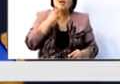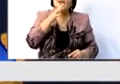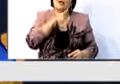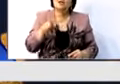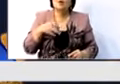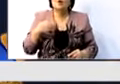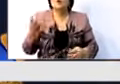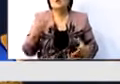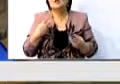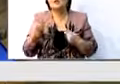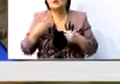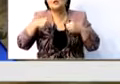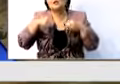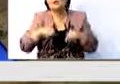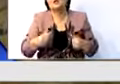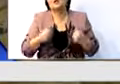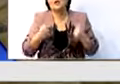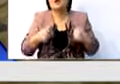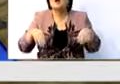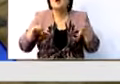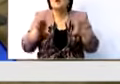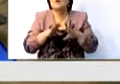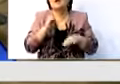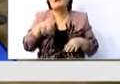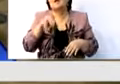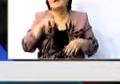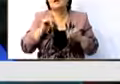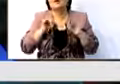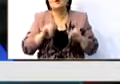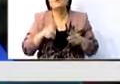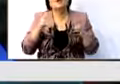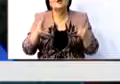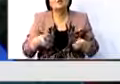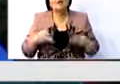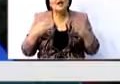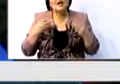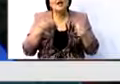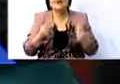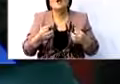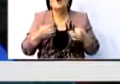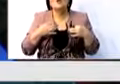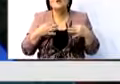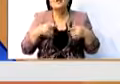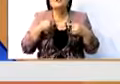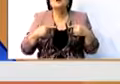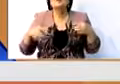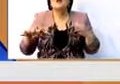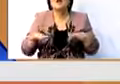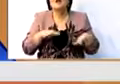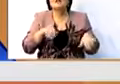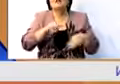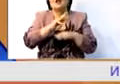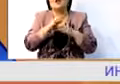оны ауызбіршілікпен шешуге тырысамыз. Пенде біткенді имандылыққа үндейтін, мейірімділікке икемдейтін мәуліт мерекесі аясында бірқатар іс шара